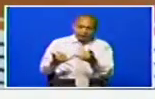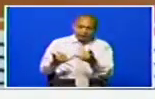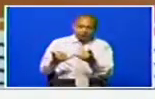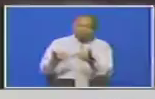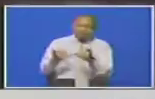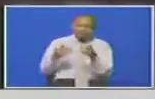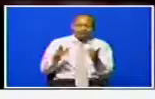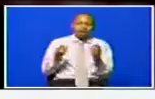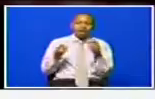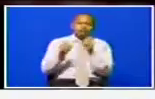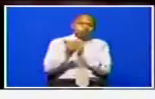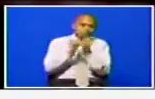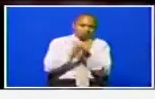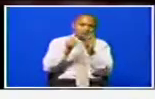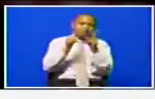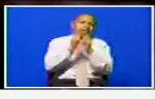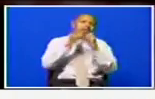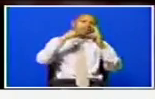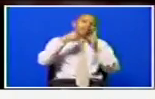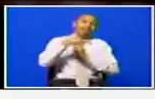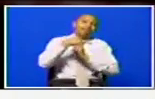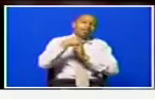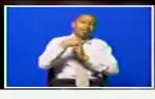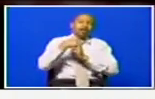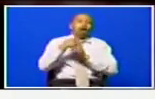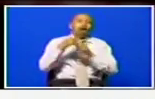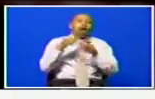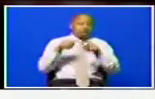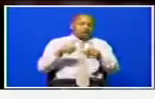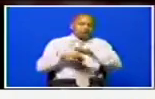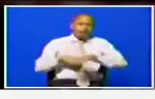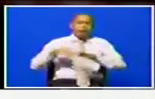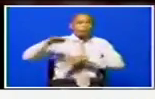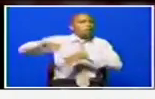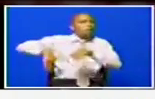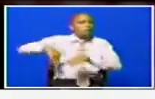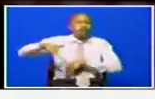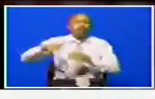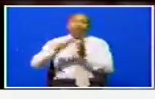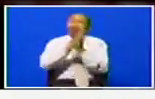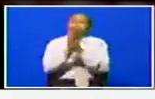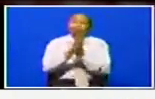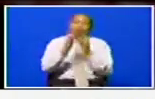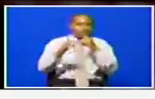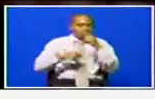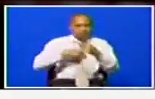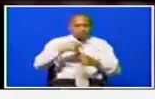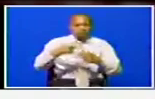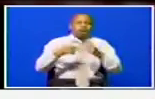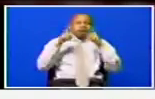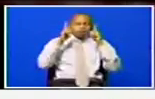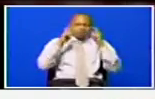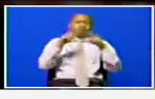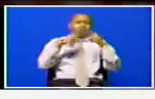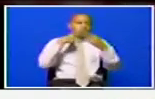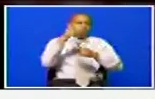za Kivumbi 2017 katika ukumbi ama uwanja huu wa Bomas. Ukumbi uko pale, mambo yanaendelea, tutakuwa tunakupatia picha zile